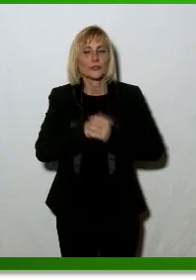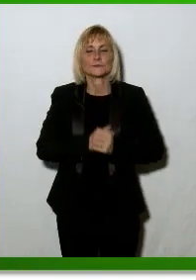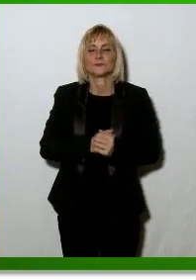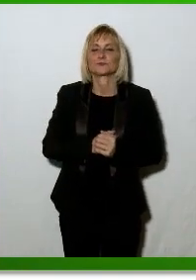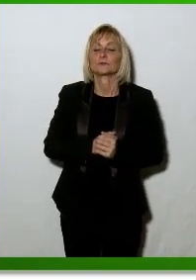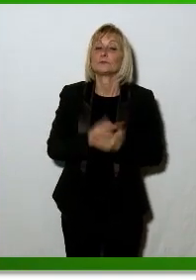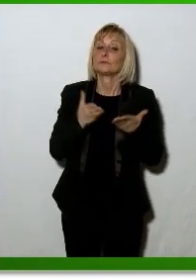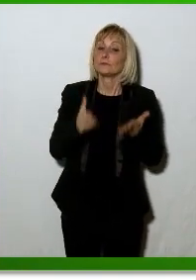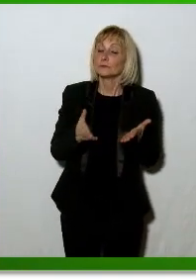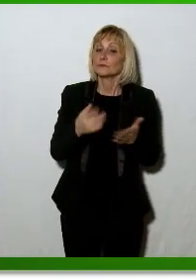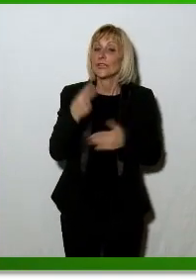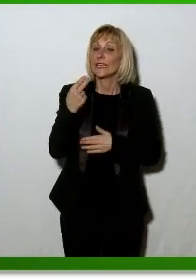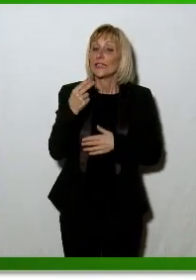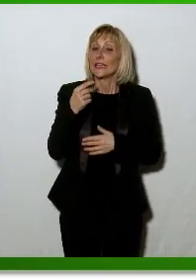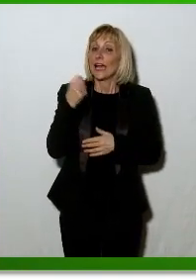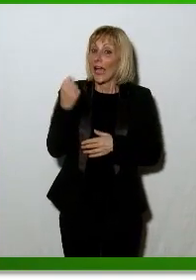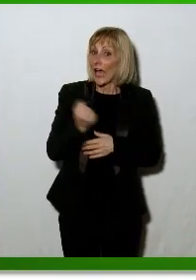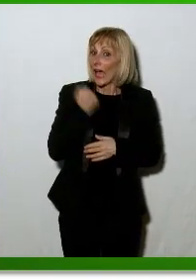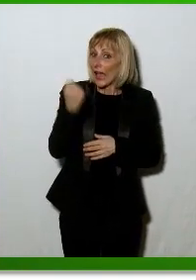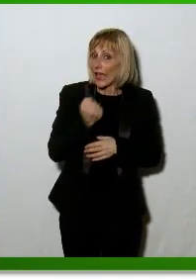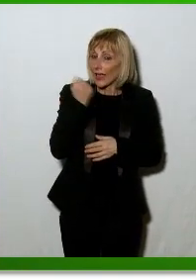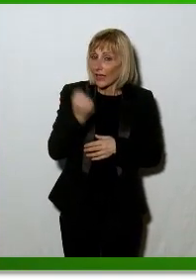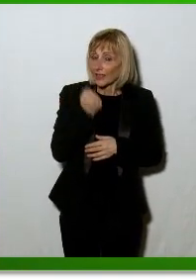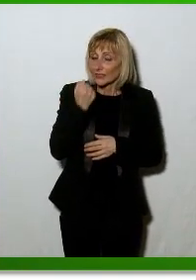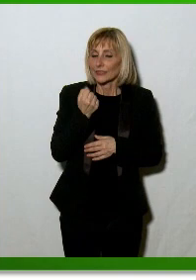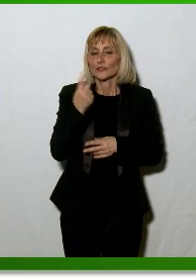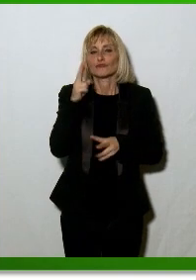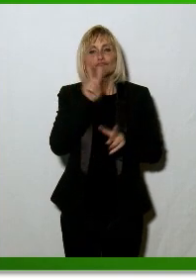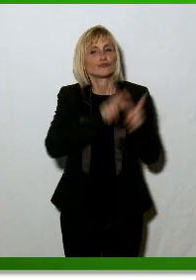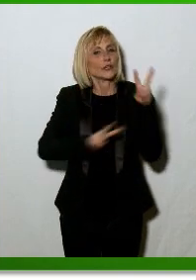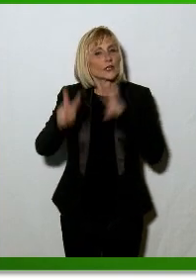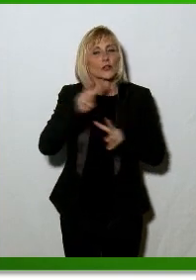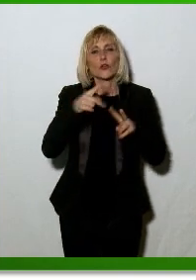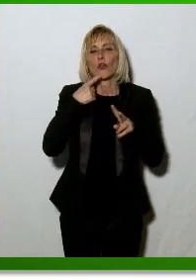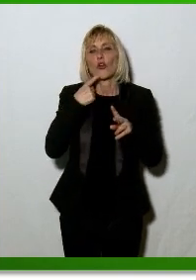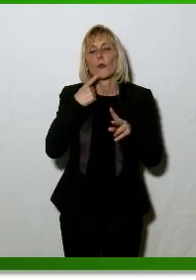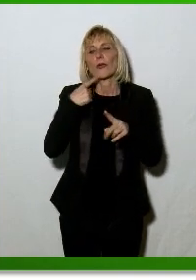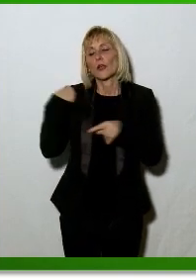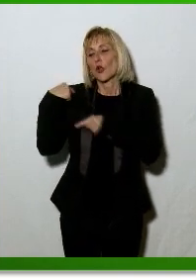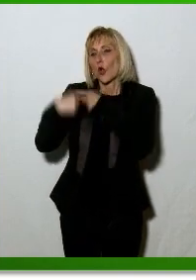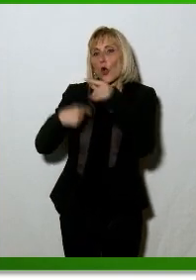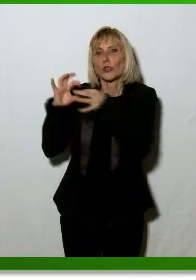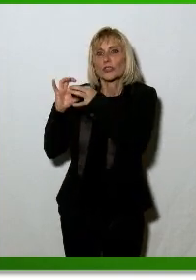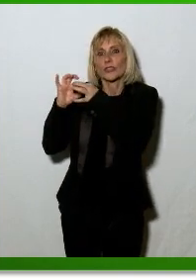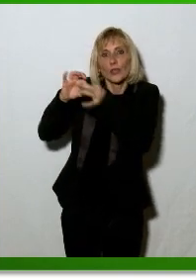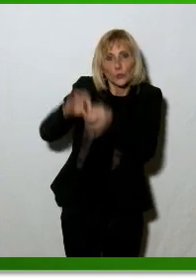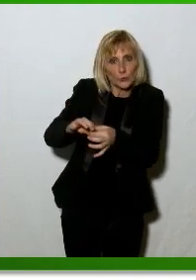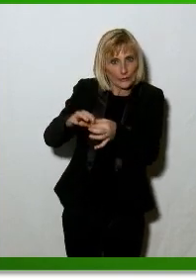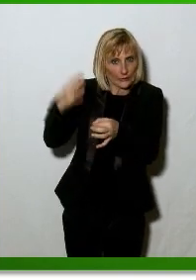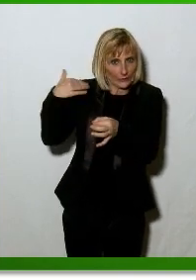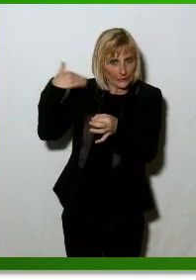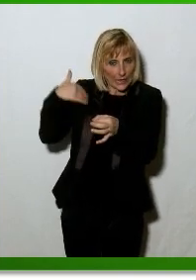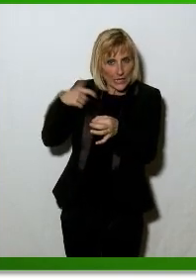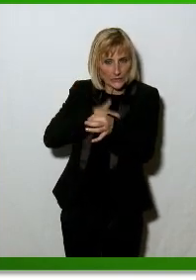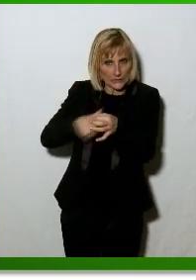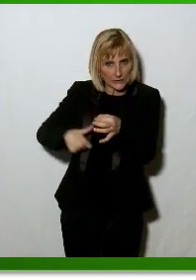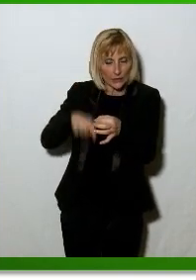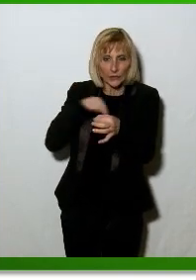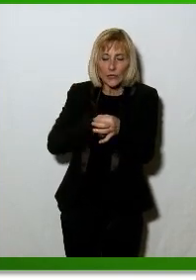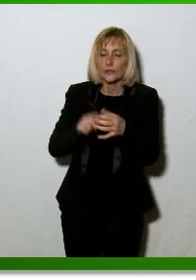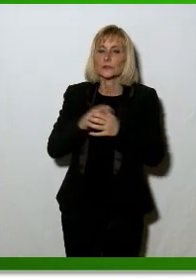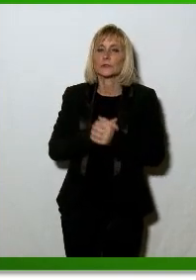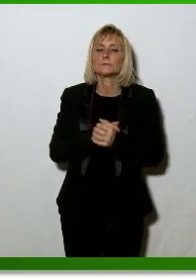presidenza in questi anni con alcuni elementi di continuità rispetto al mio predecessore che condusse un ottimo lavoro e fece crescere il